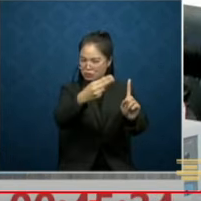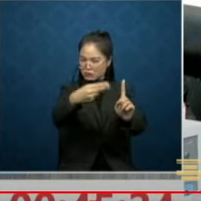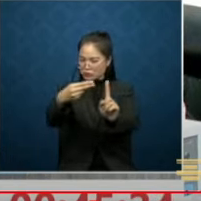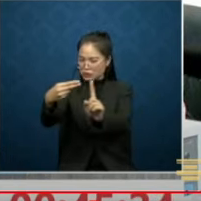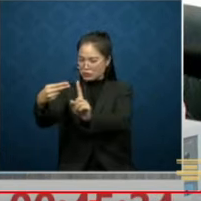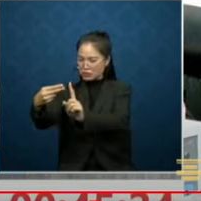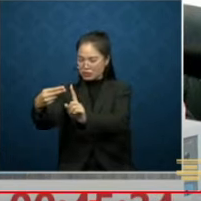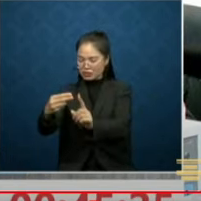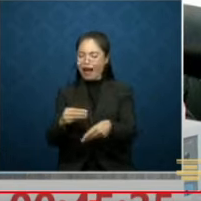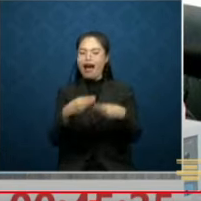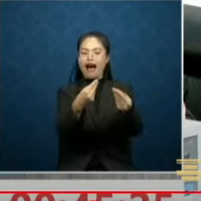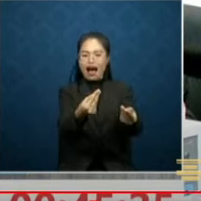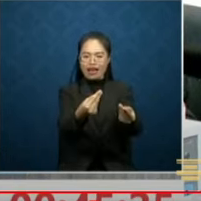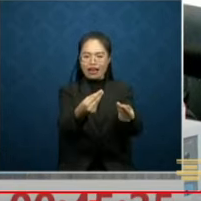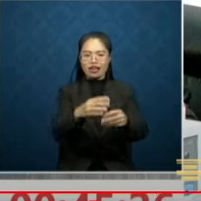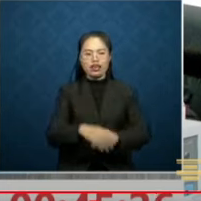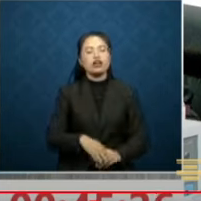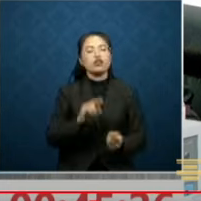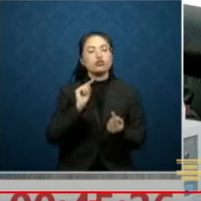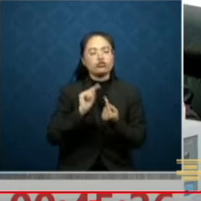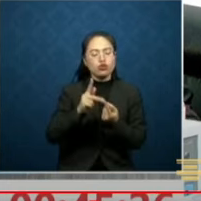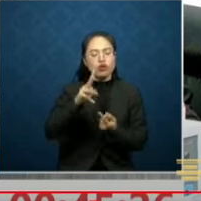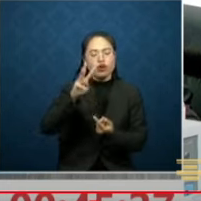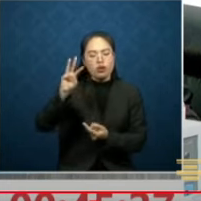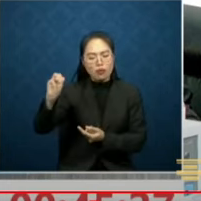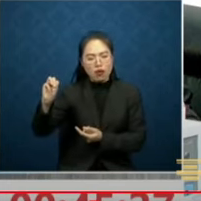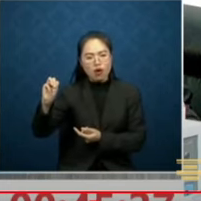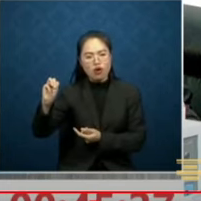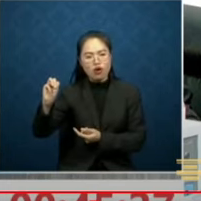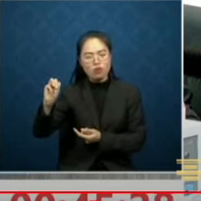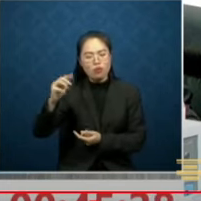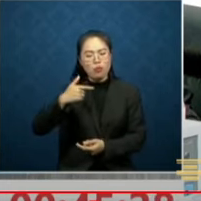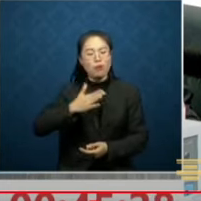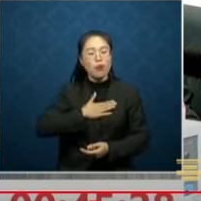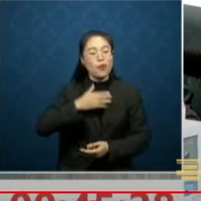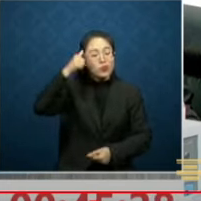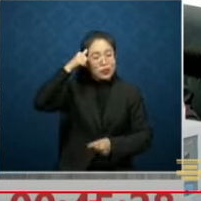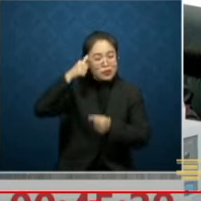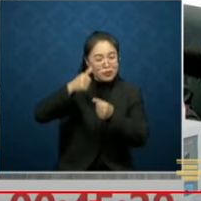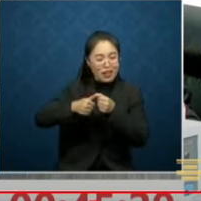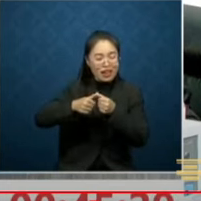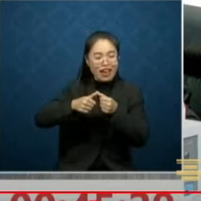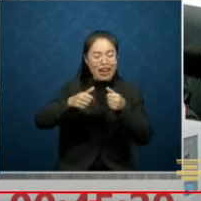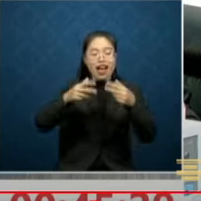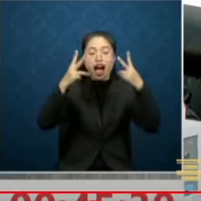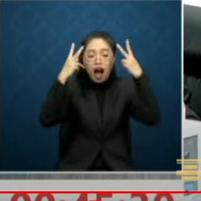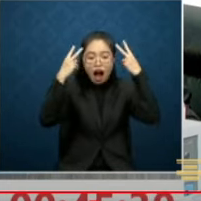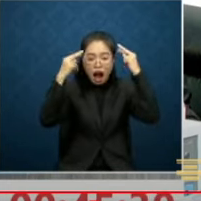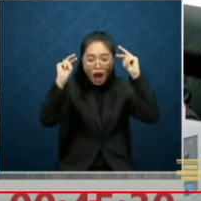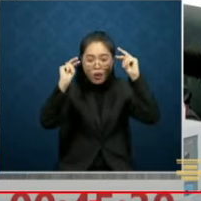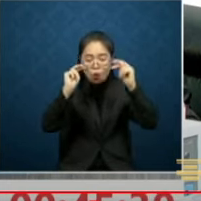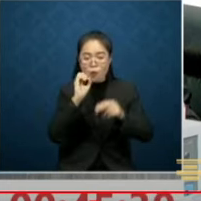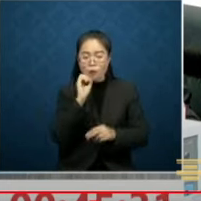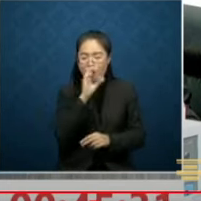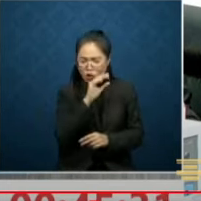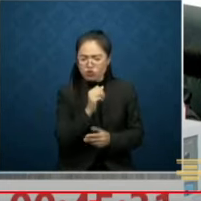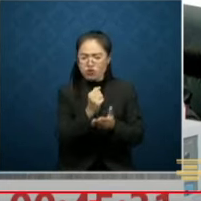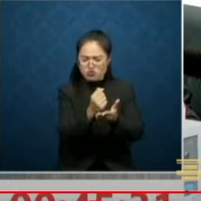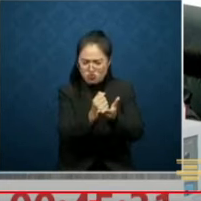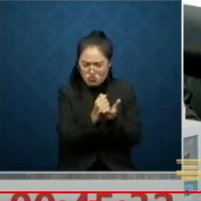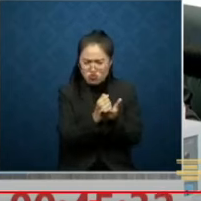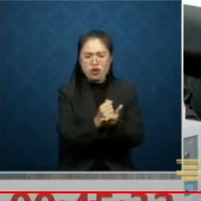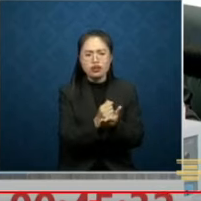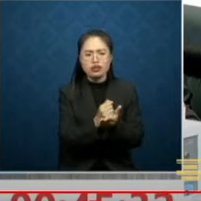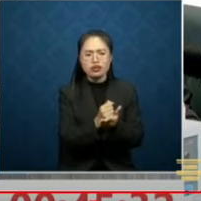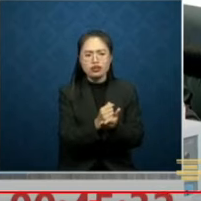10,000 บาท8ในส่วนของคณะรัฐมนตรีเนี่ยผมจำได้ว่านายกบอกว่าต้องปั๊มหัวใจไม่งั้นตายแน่